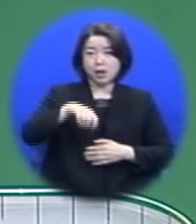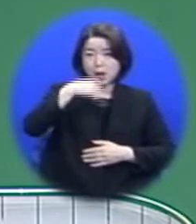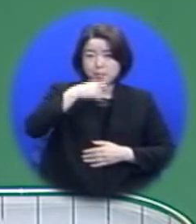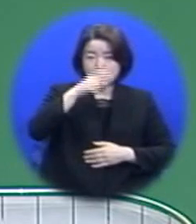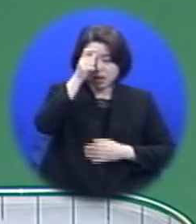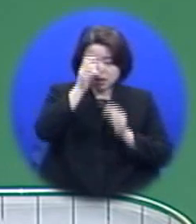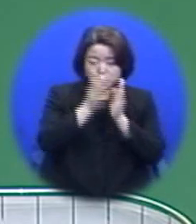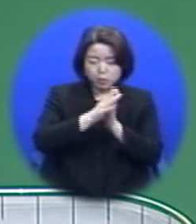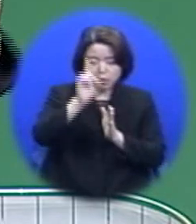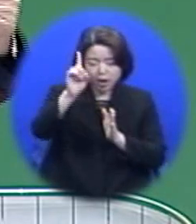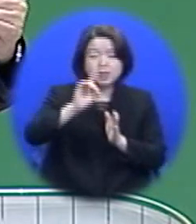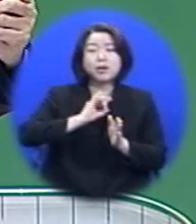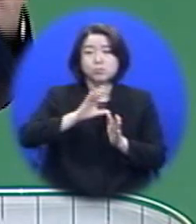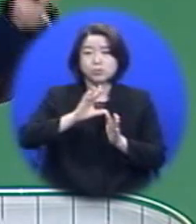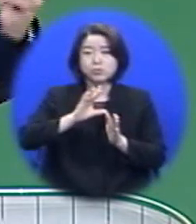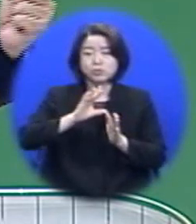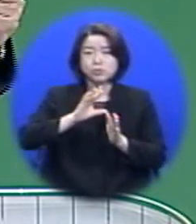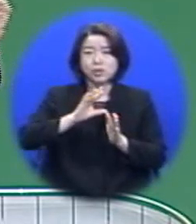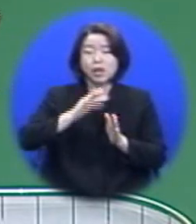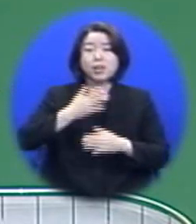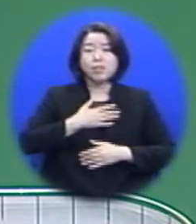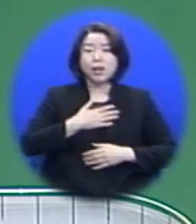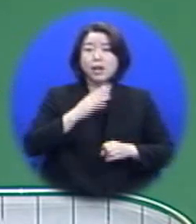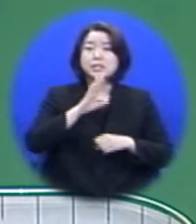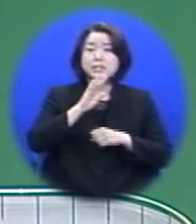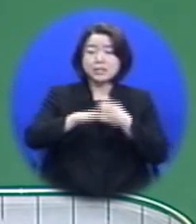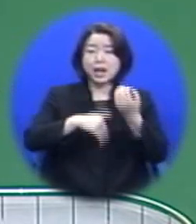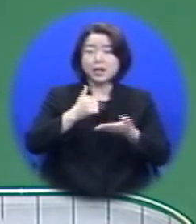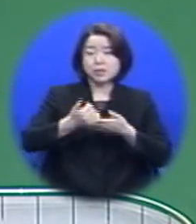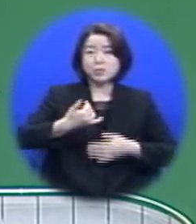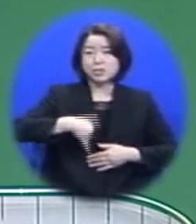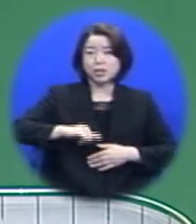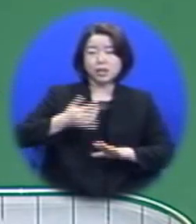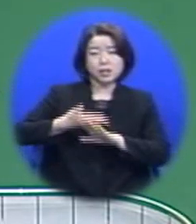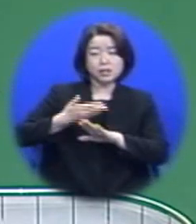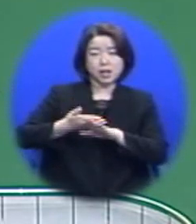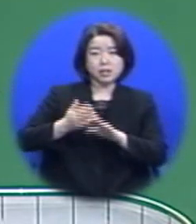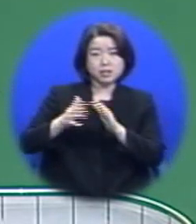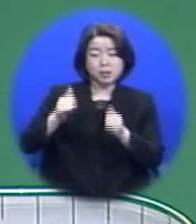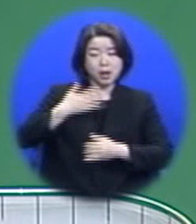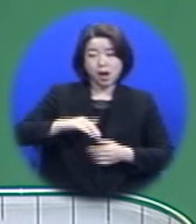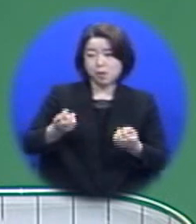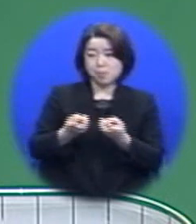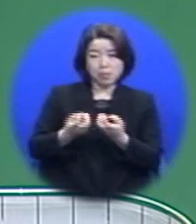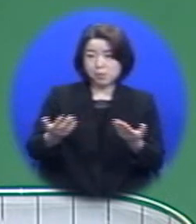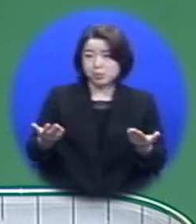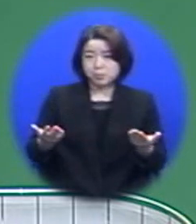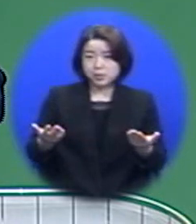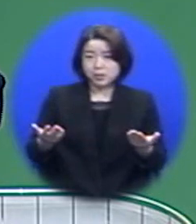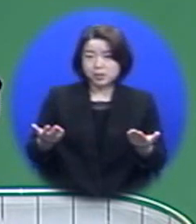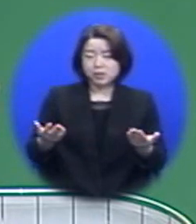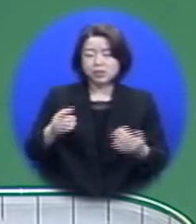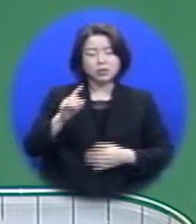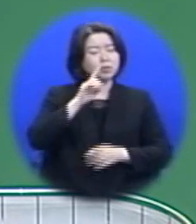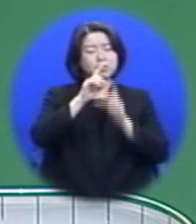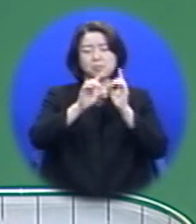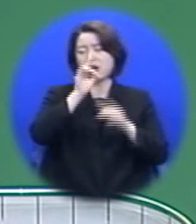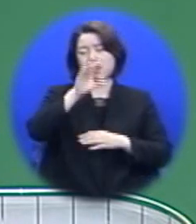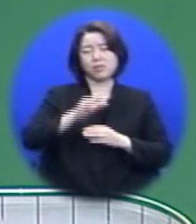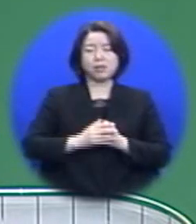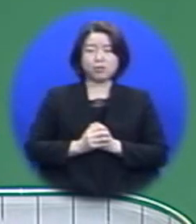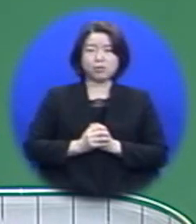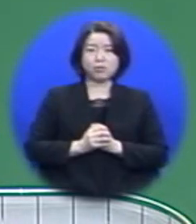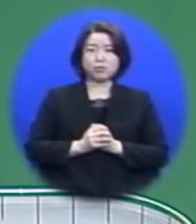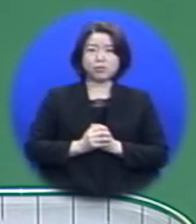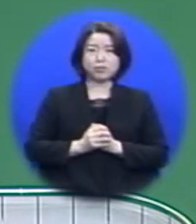하나밖에는 우리가 진짜 하나님의 자녀라는 것을 다른 사람이 알 방법이 없다면 이건 정말 말이 안 되는